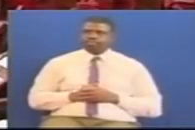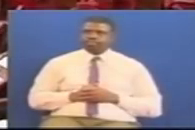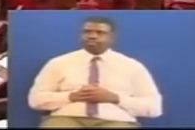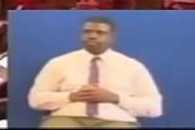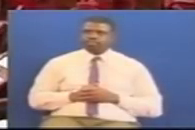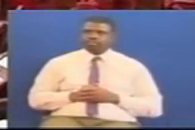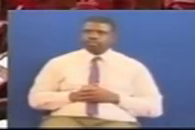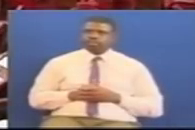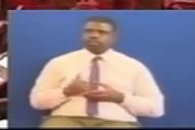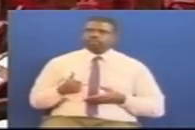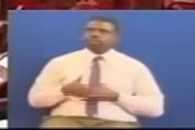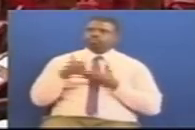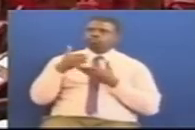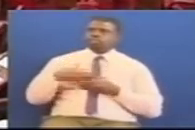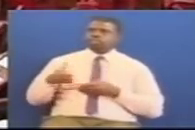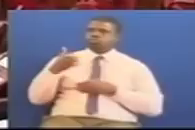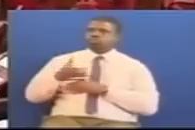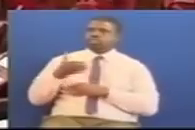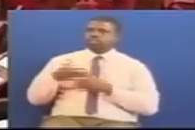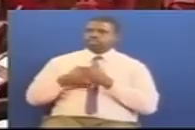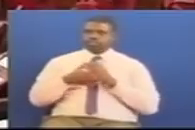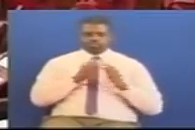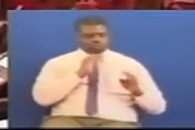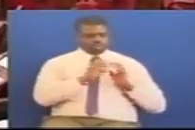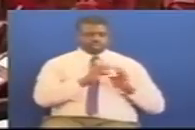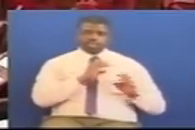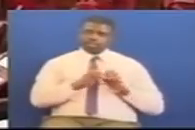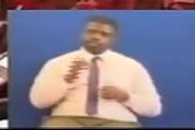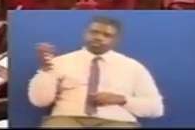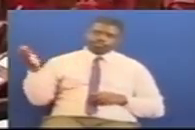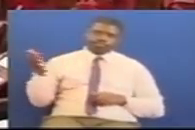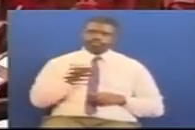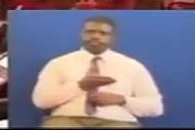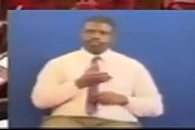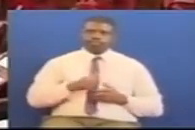Mheshimiwa Naibu Waziri Ujenzi, Uchukuzi na Mawasiliano.